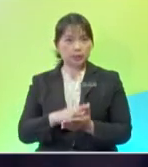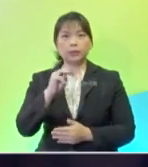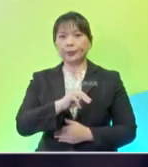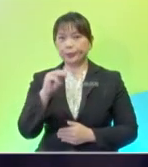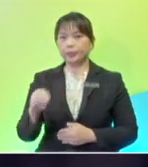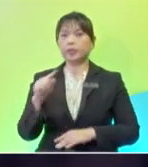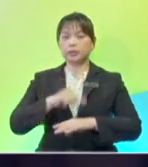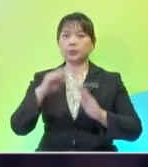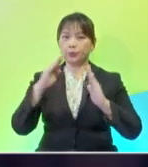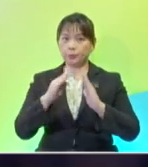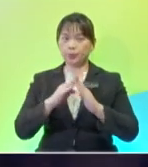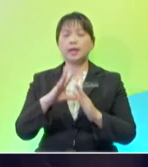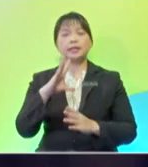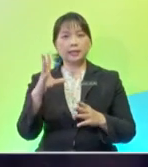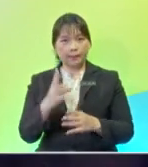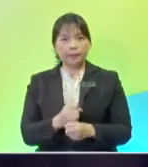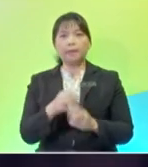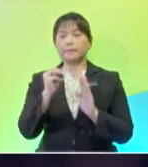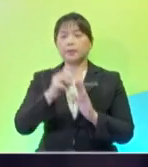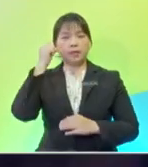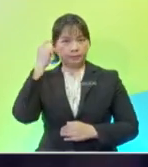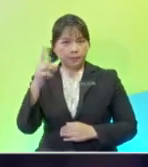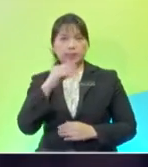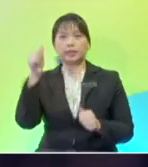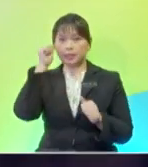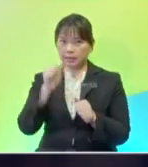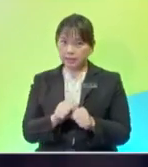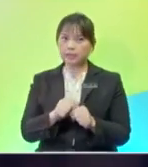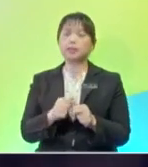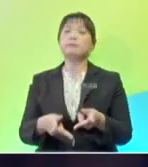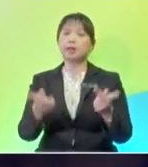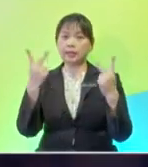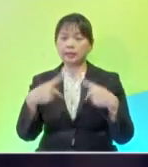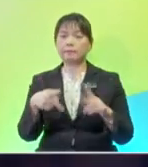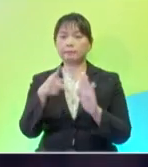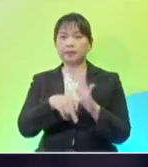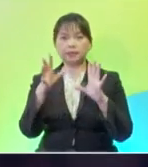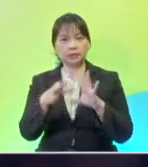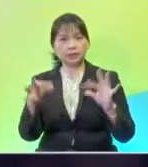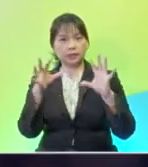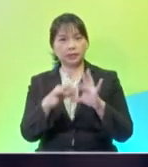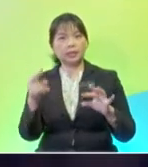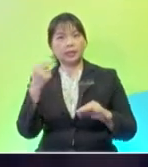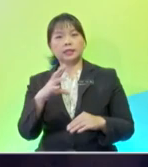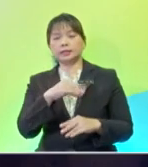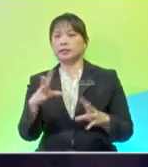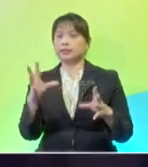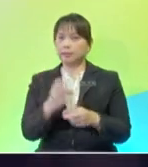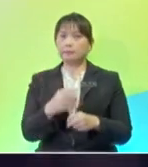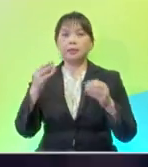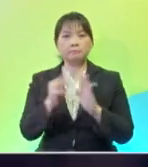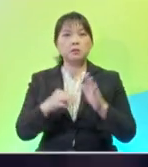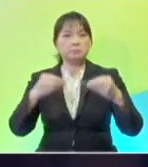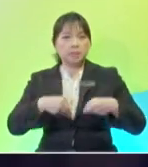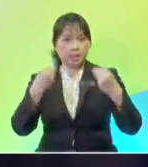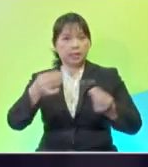memahami dapat mengingat kembali penceritaan dapat memberi ide untuk